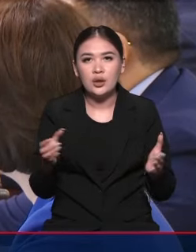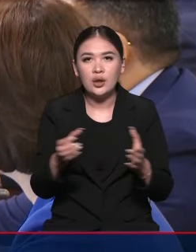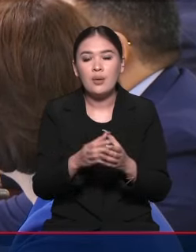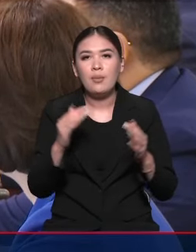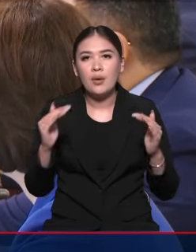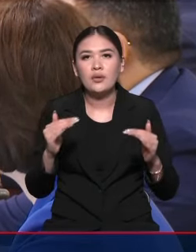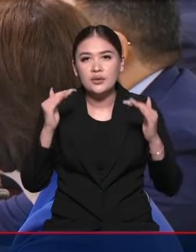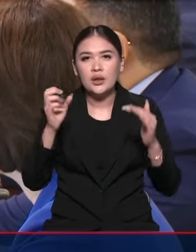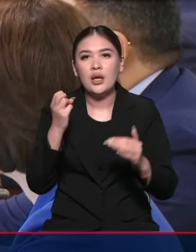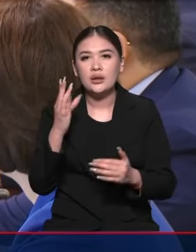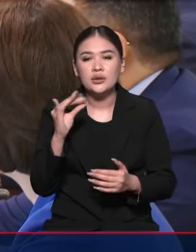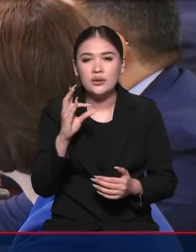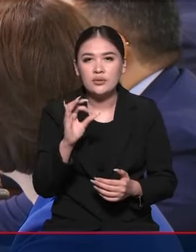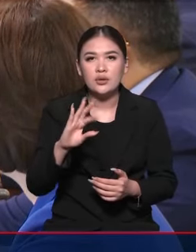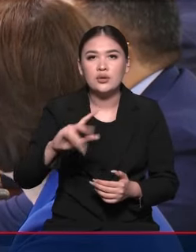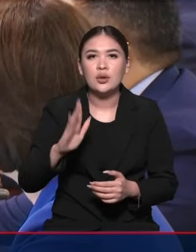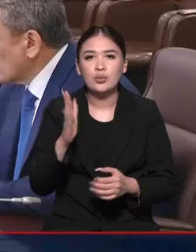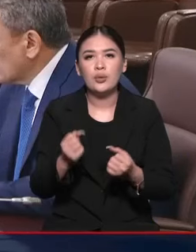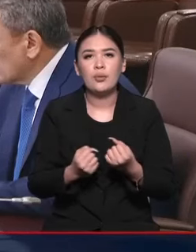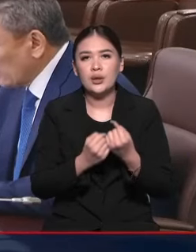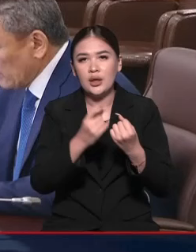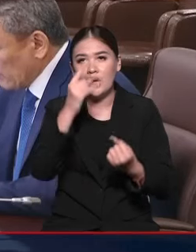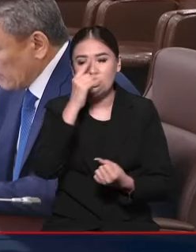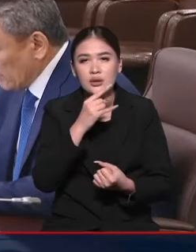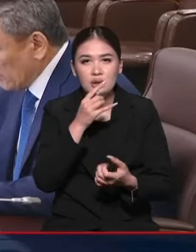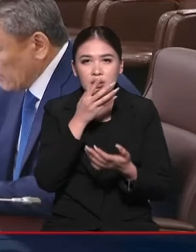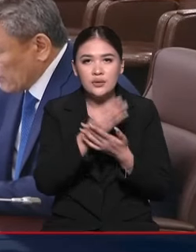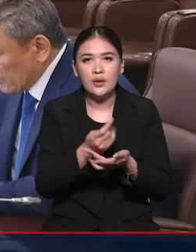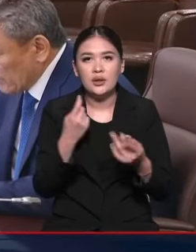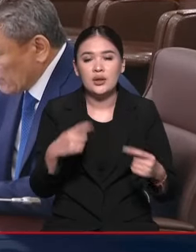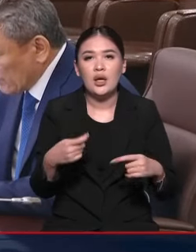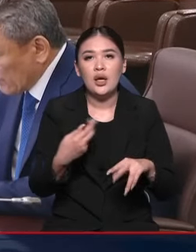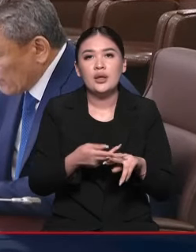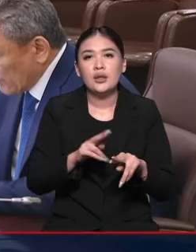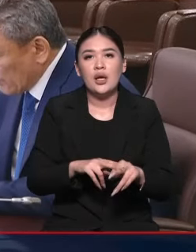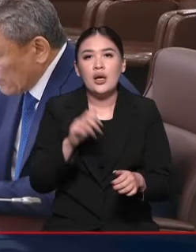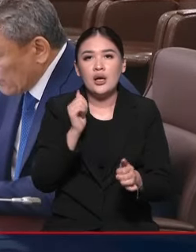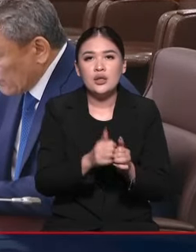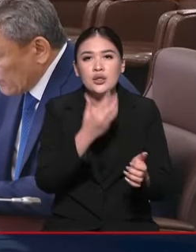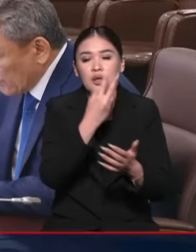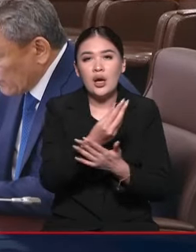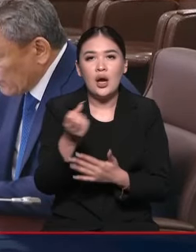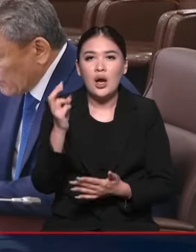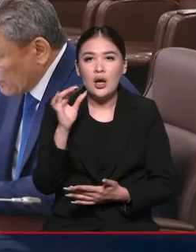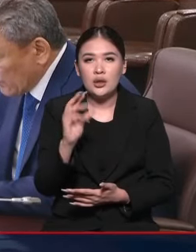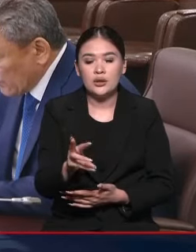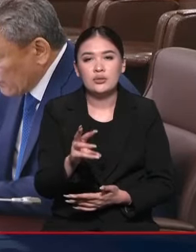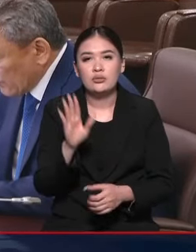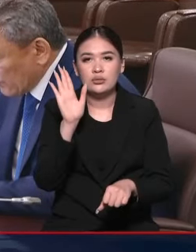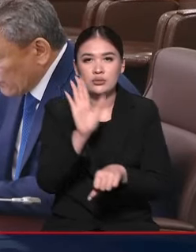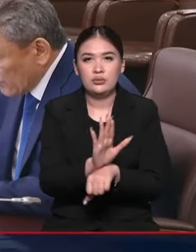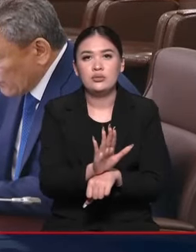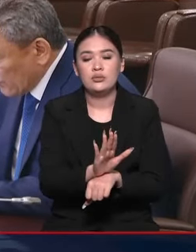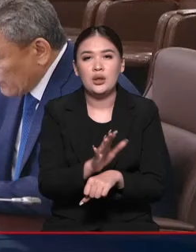деловую активность. Мы всегда будем поддерживать казахстанского производителя. Это задача каждого акима и отраслевых министерств.